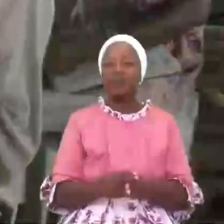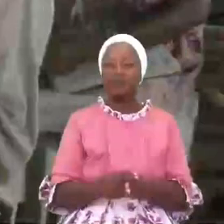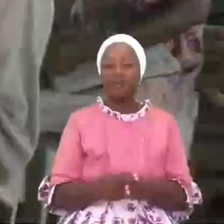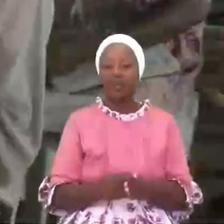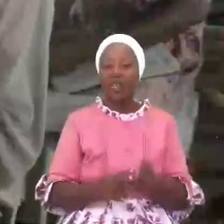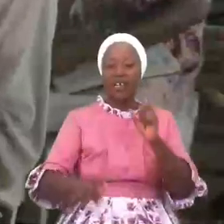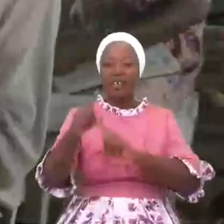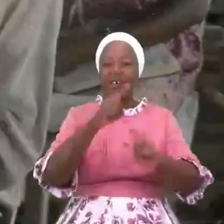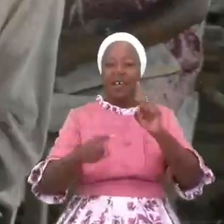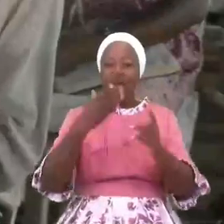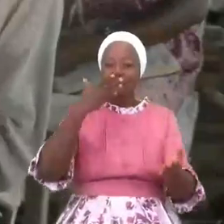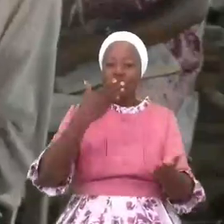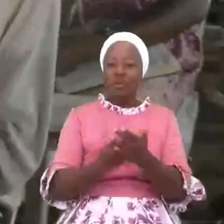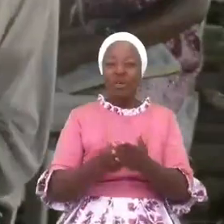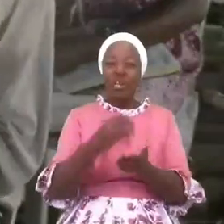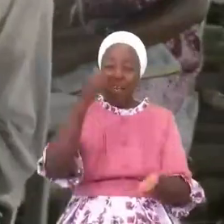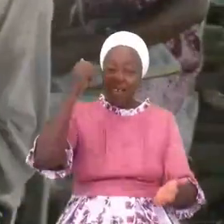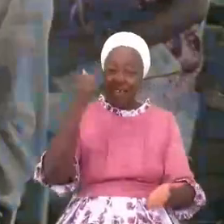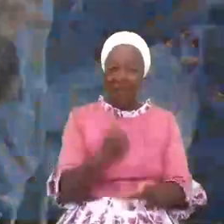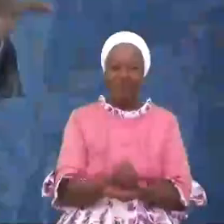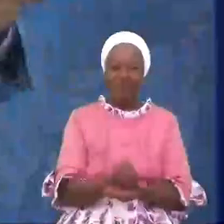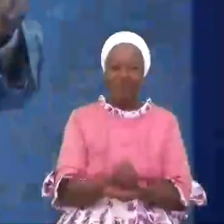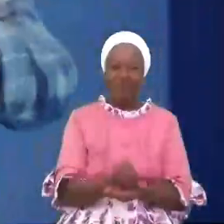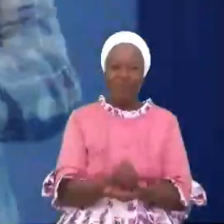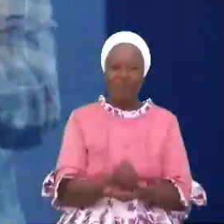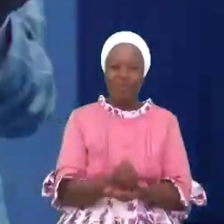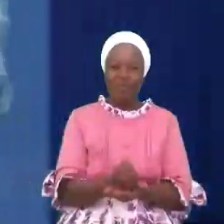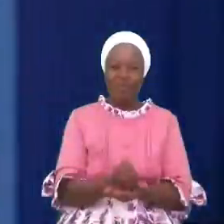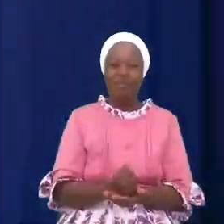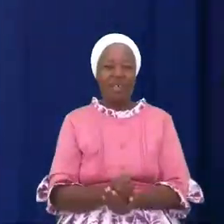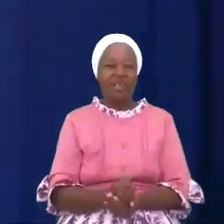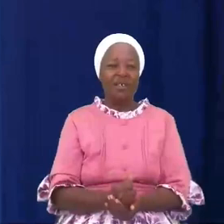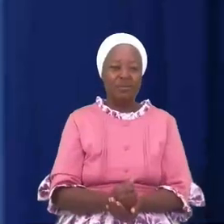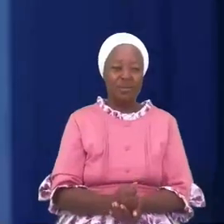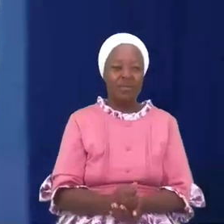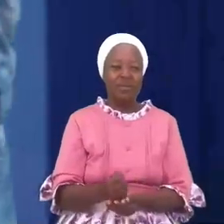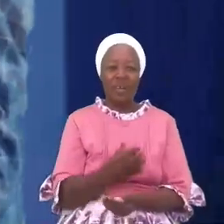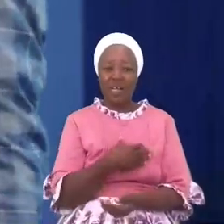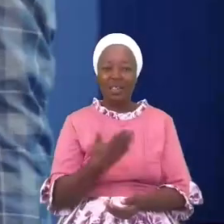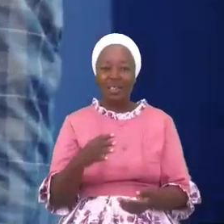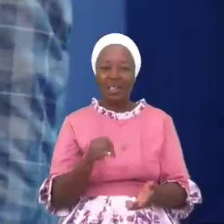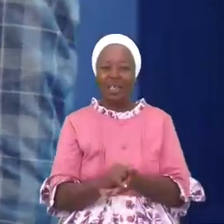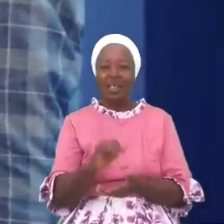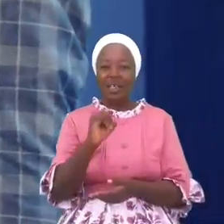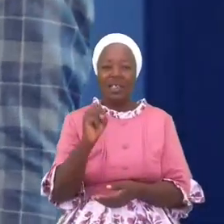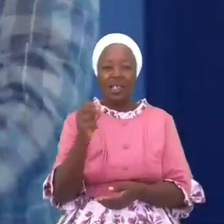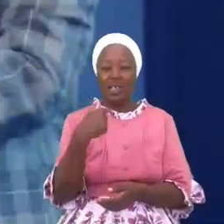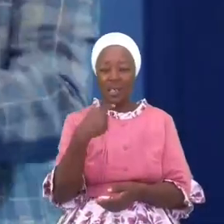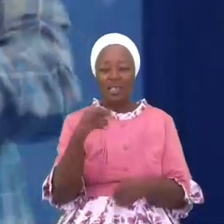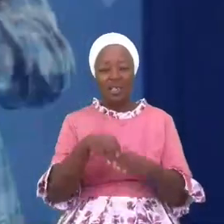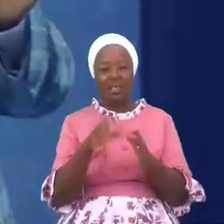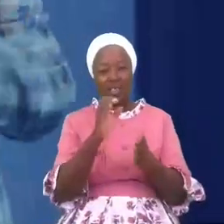Donne grand-mère. Alors, ce que Isaïe a dit, dans le chapitre